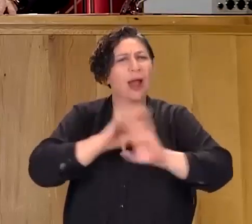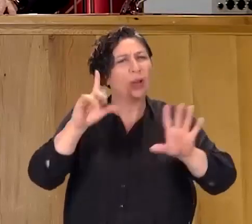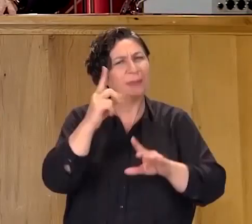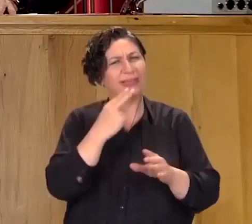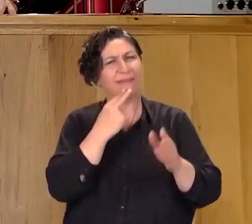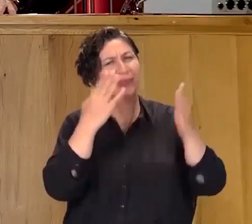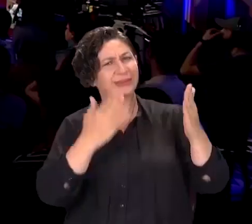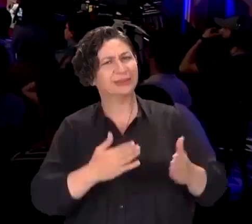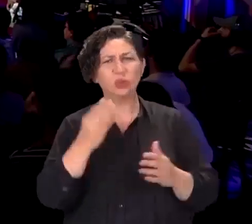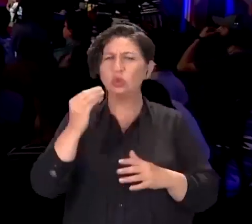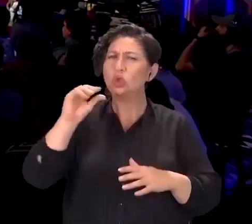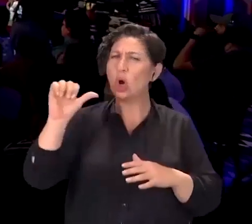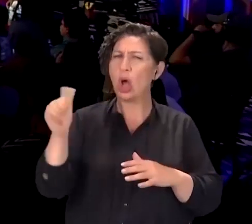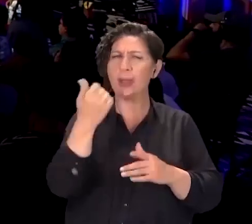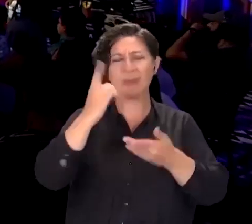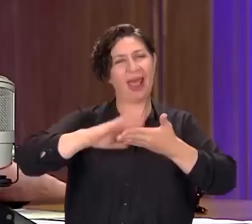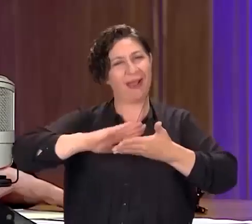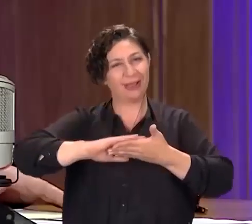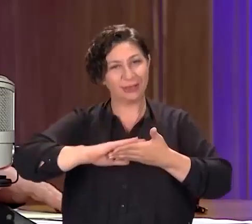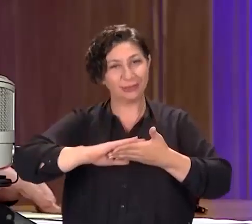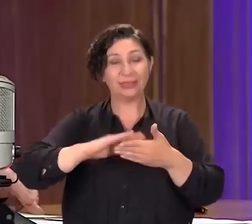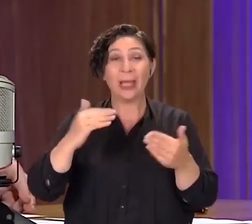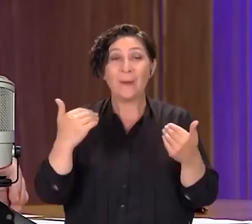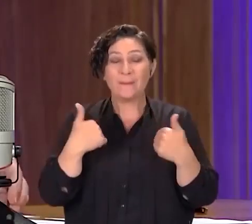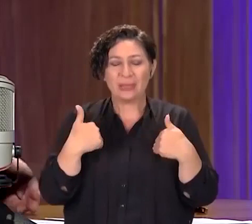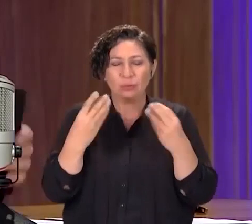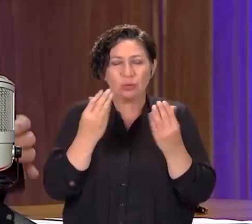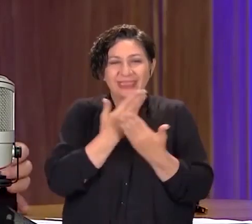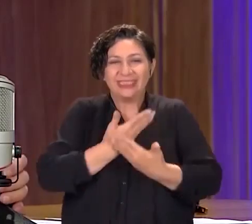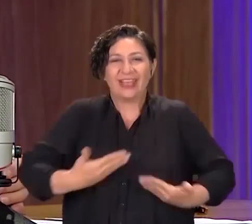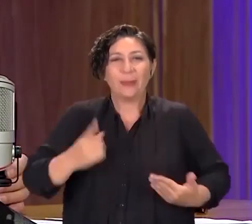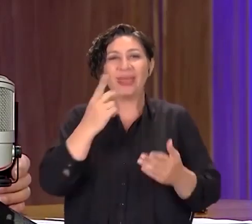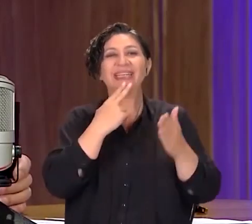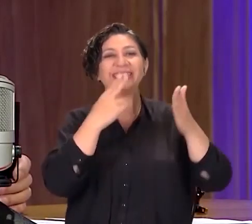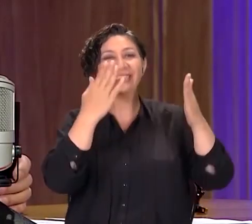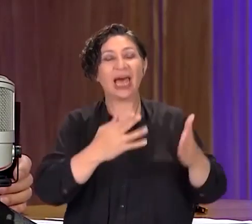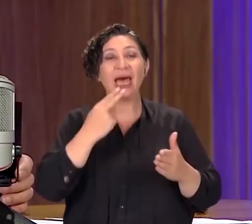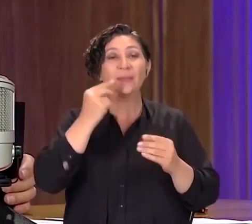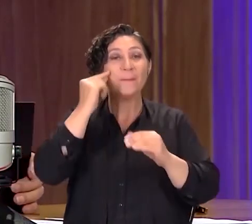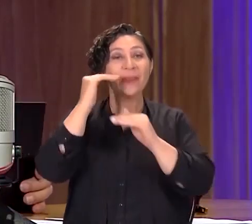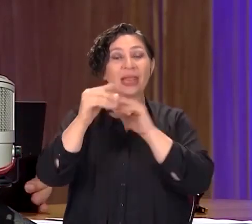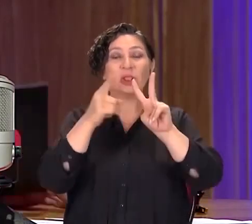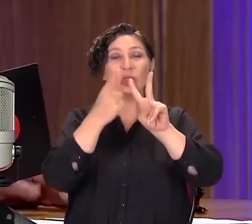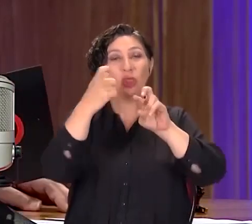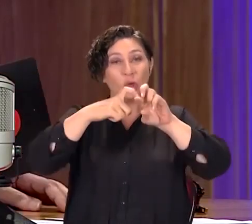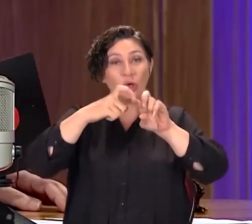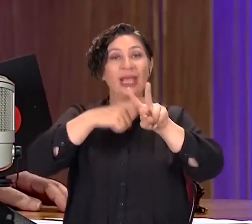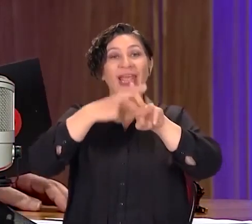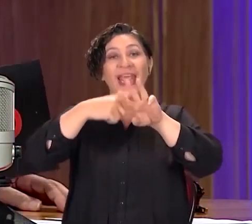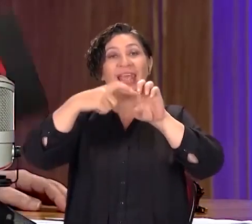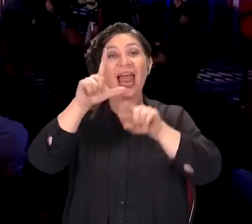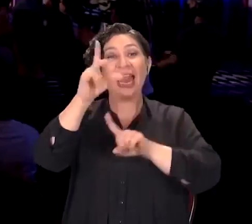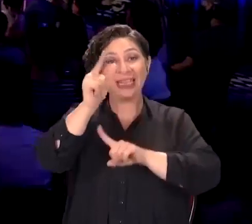kız. Çok değerli bir arkadaş. Benim çok sevdiğim bir kız. Hanımlar, beyler, Nur